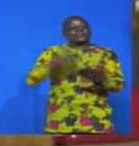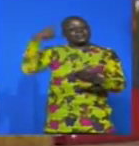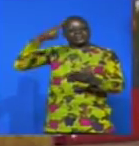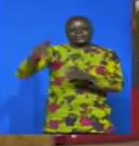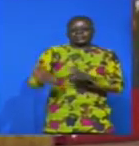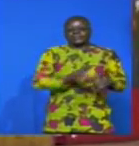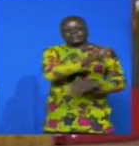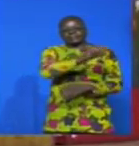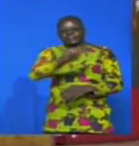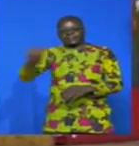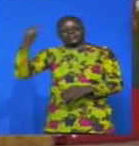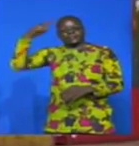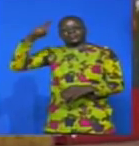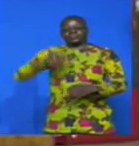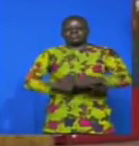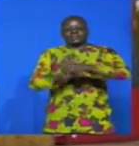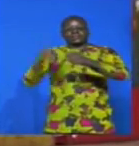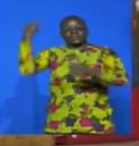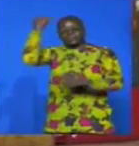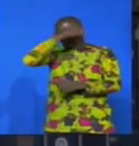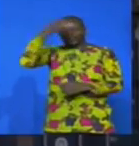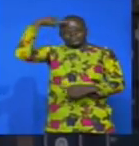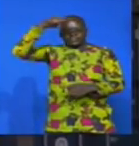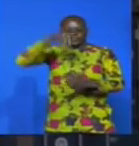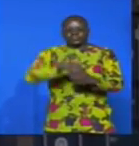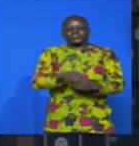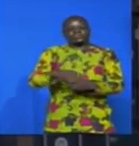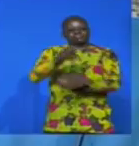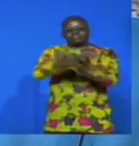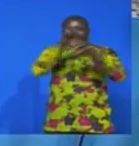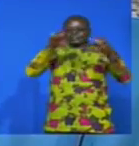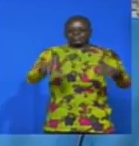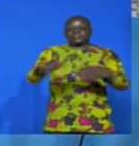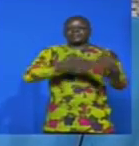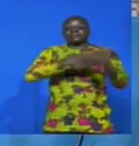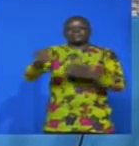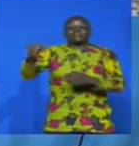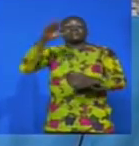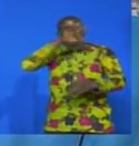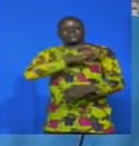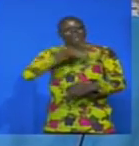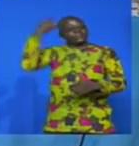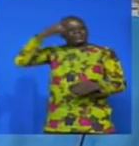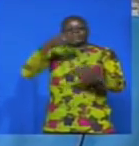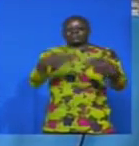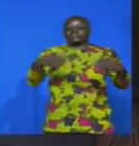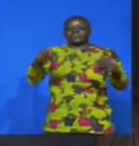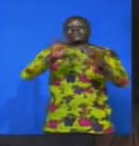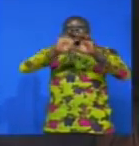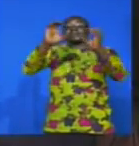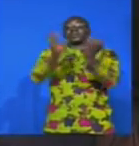tracer les garde-fous de cette concurrence à l'intention des entreprises afin de favoriser le marché